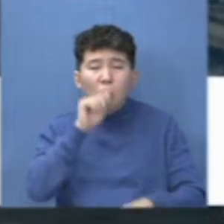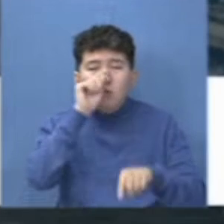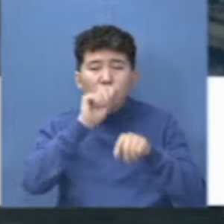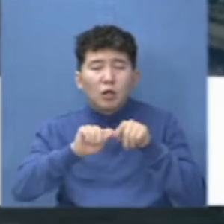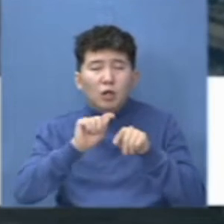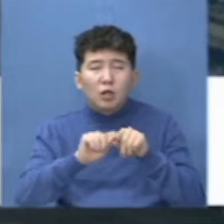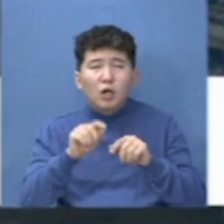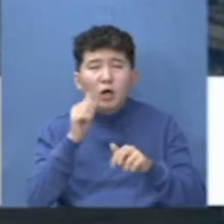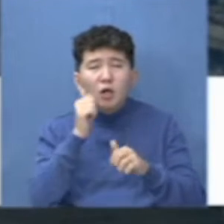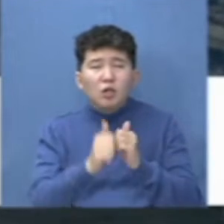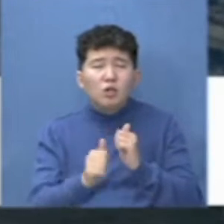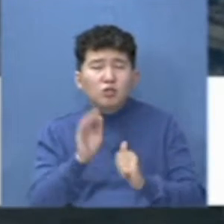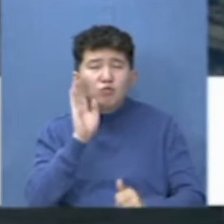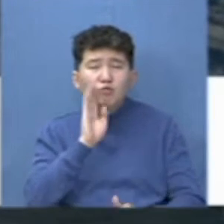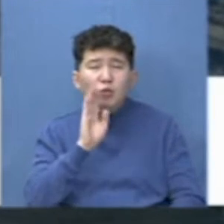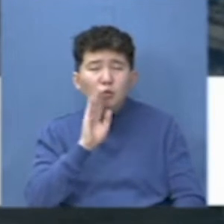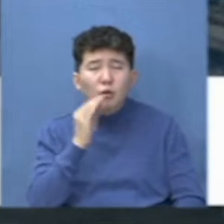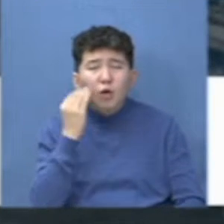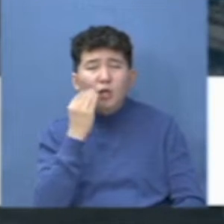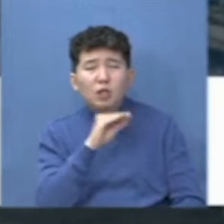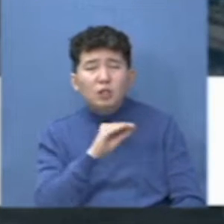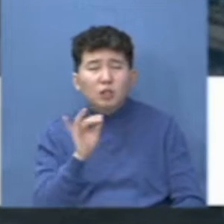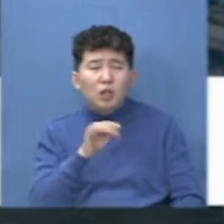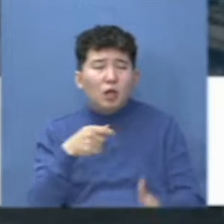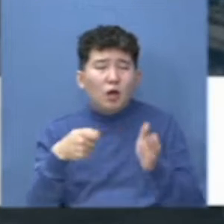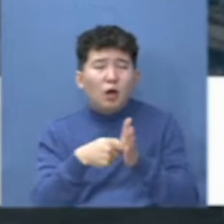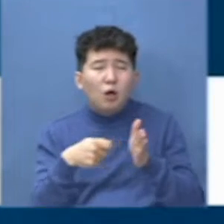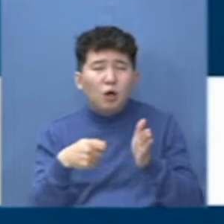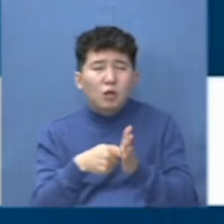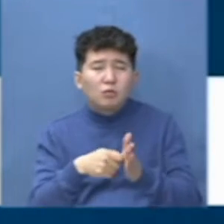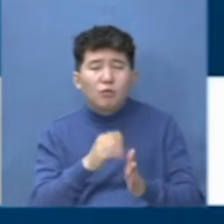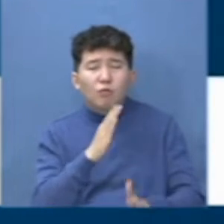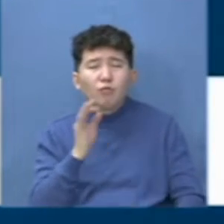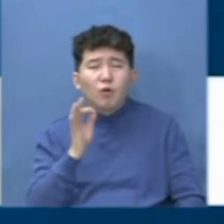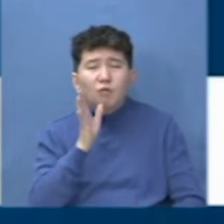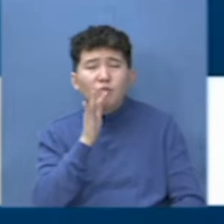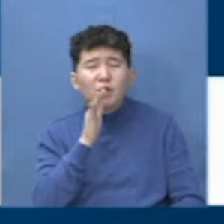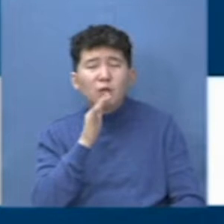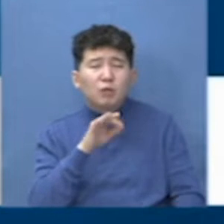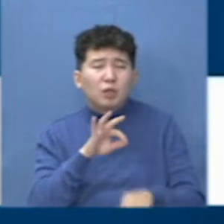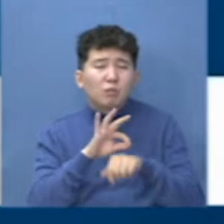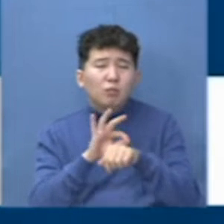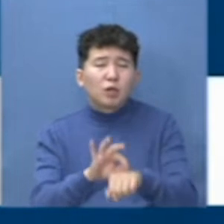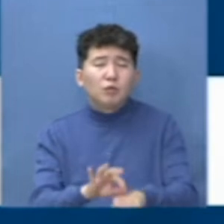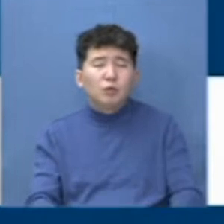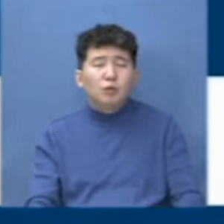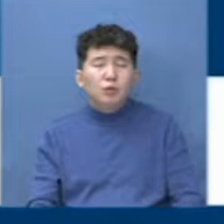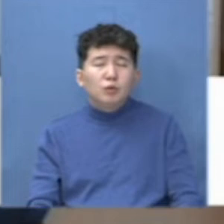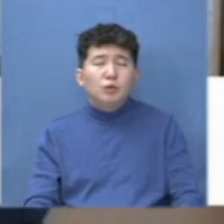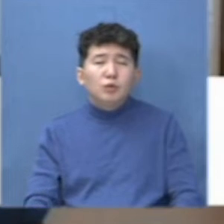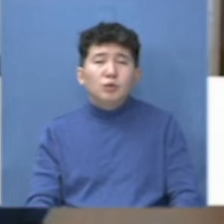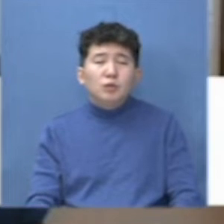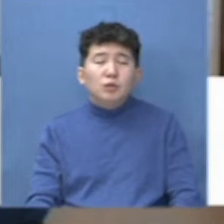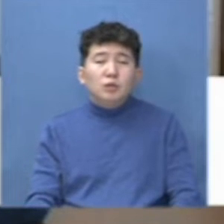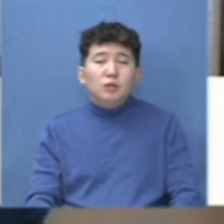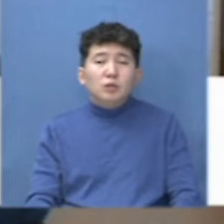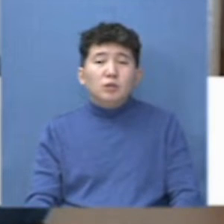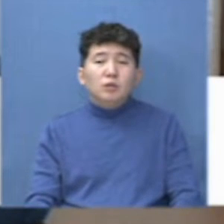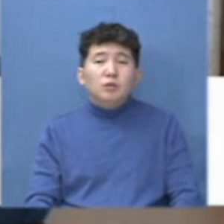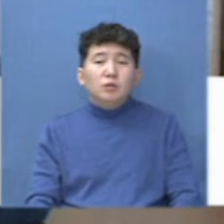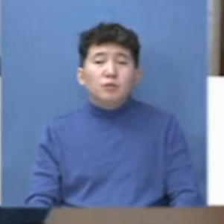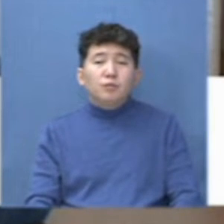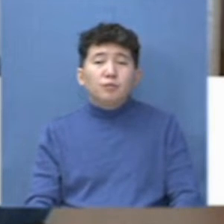сапасын, деңгейін өлшеп, тамақтандыру процесі уақытылы жүргізілетіндігін қадағалайды. Біздің мекемеде